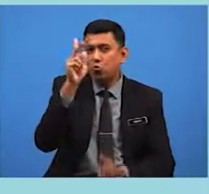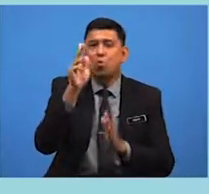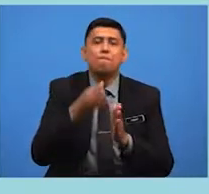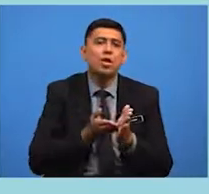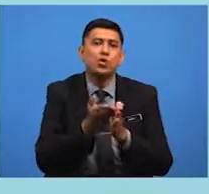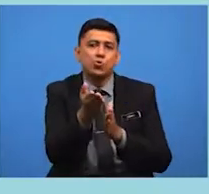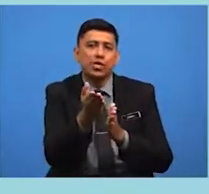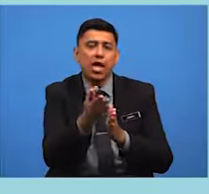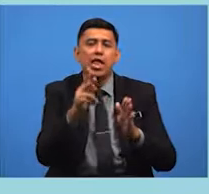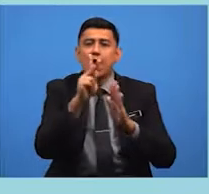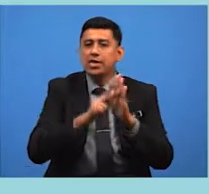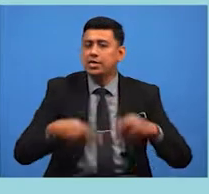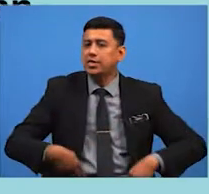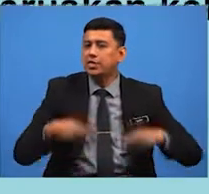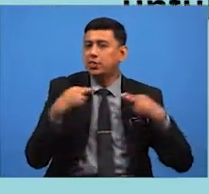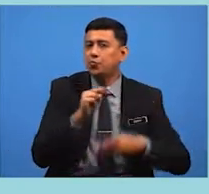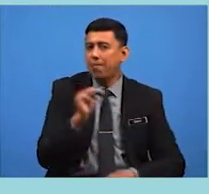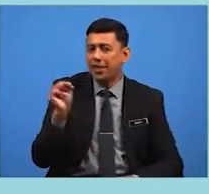kehidupan.